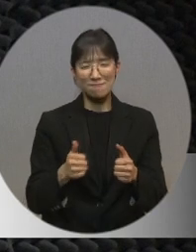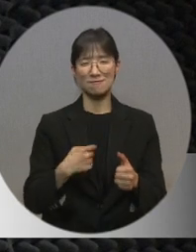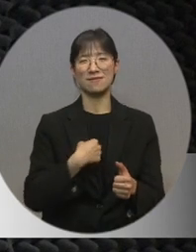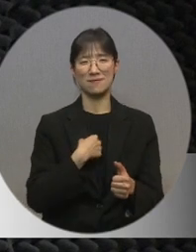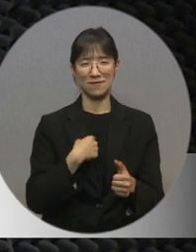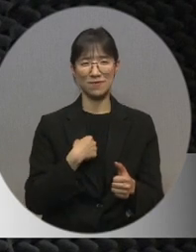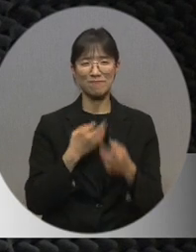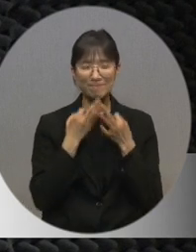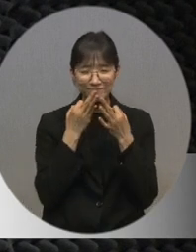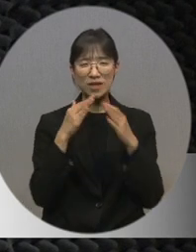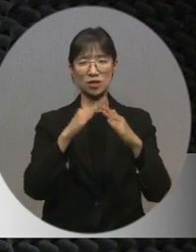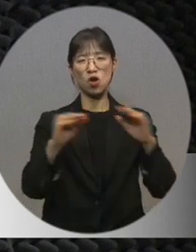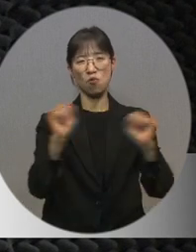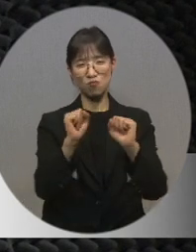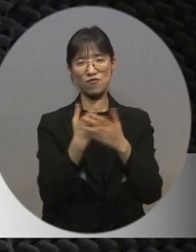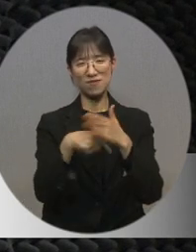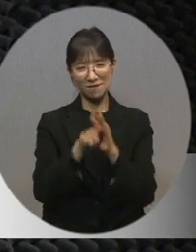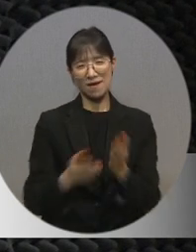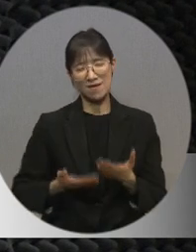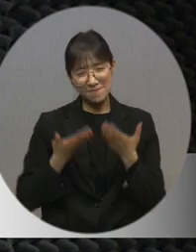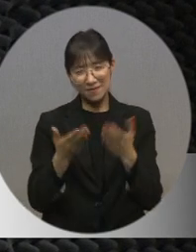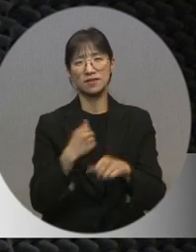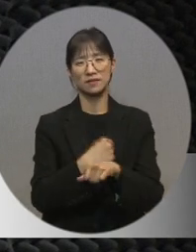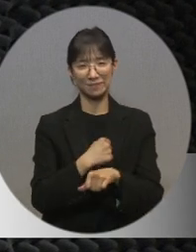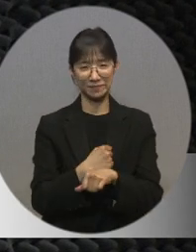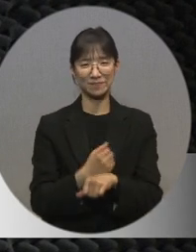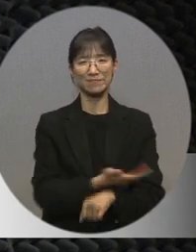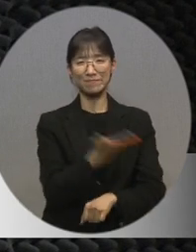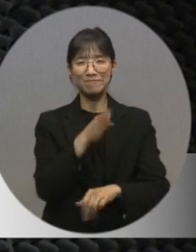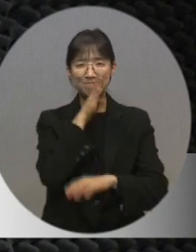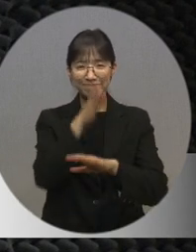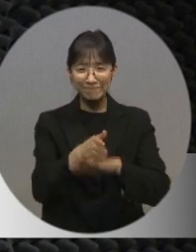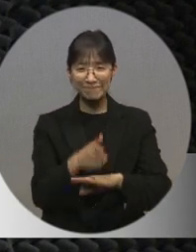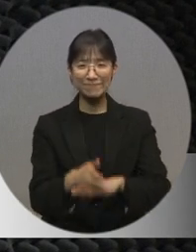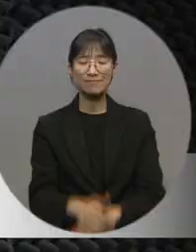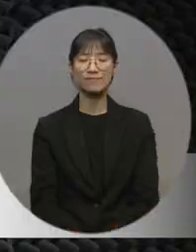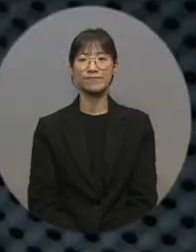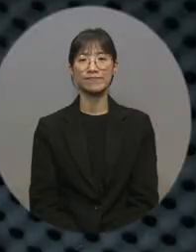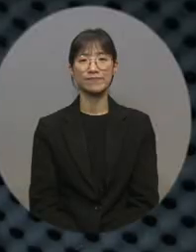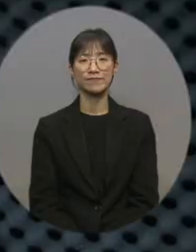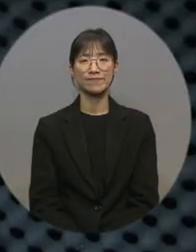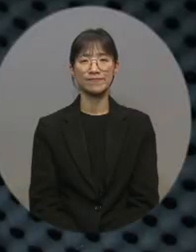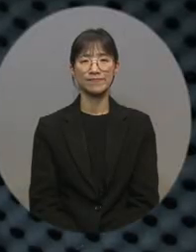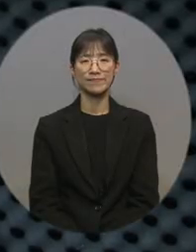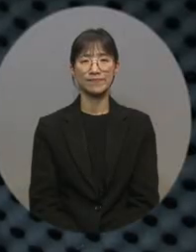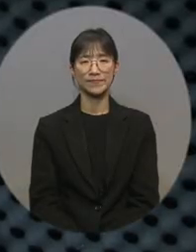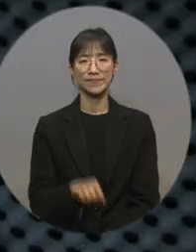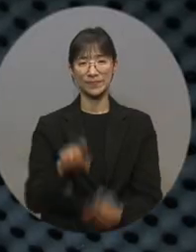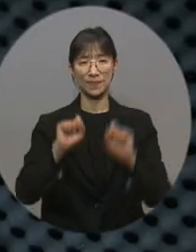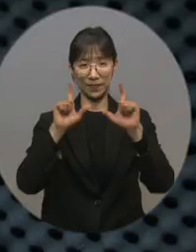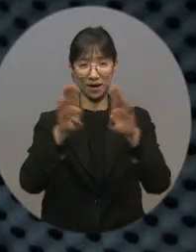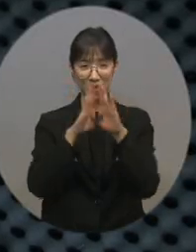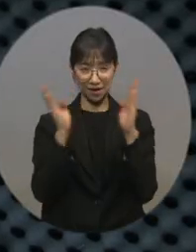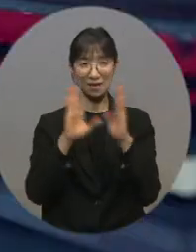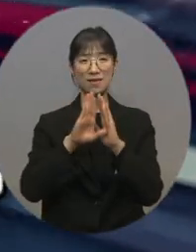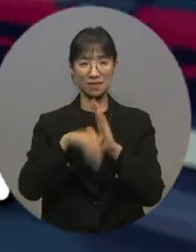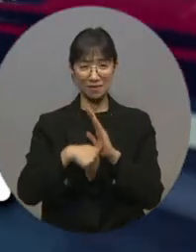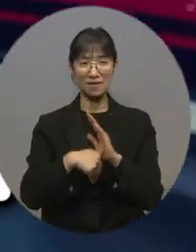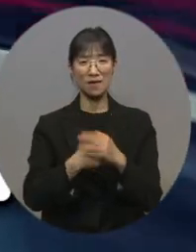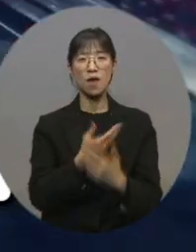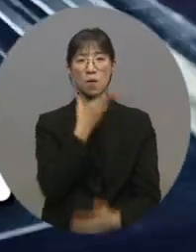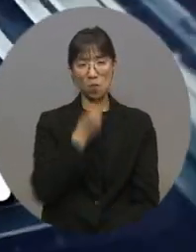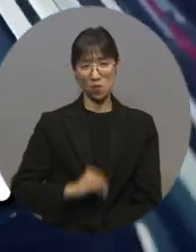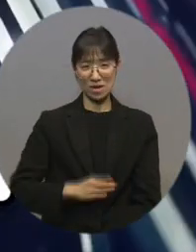미약하지만 우리 전라북도를 위해서 헌신을 다하겠습니다. 여러분 대단히 감사합니다. 이날 개소식에서는 WBC 복지TV의